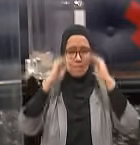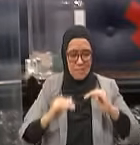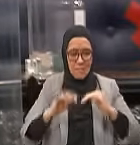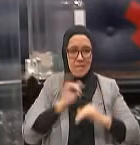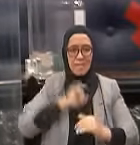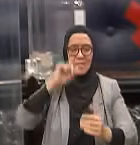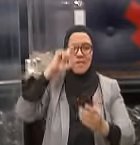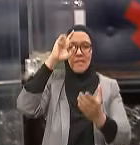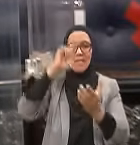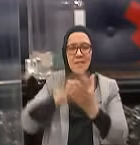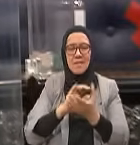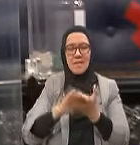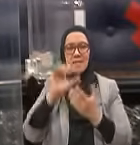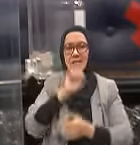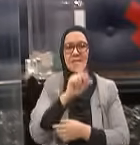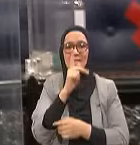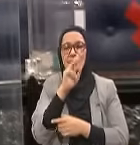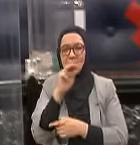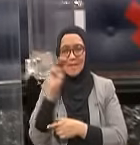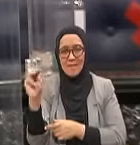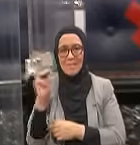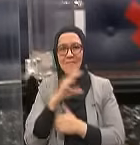skmm tadi